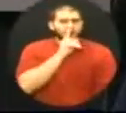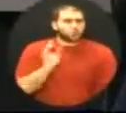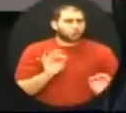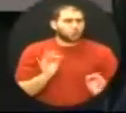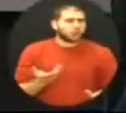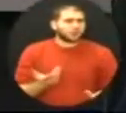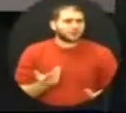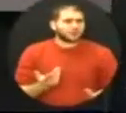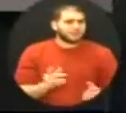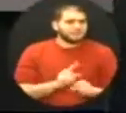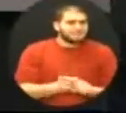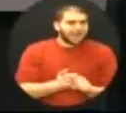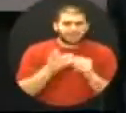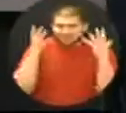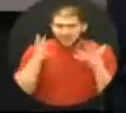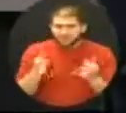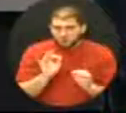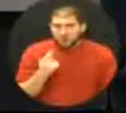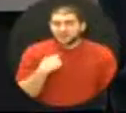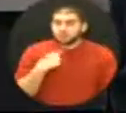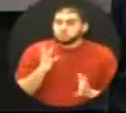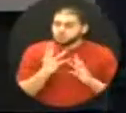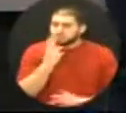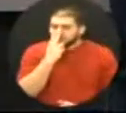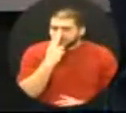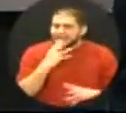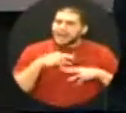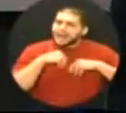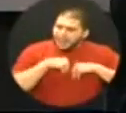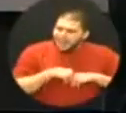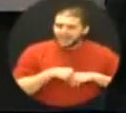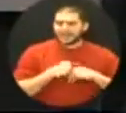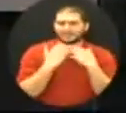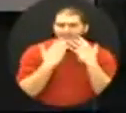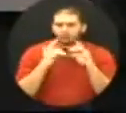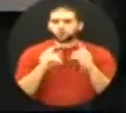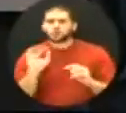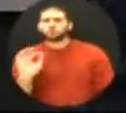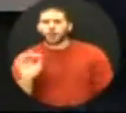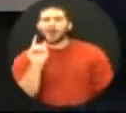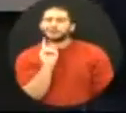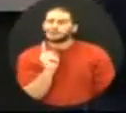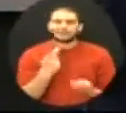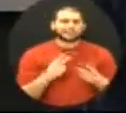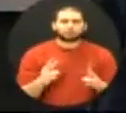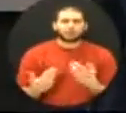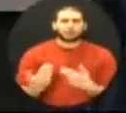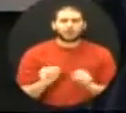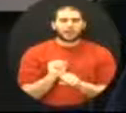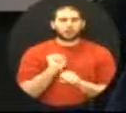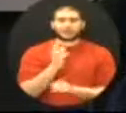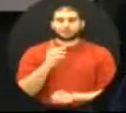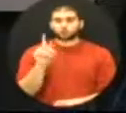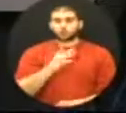שאנחנו מיד תקפנו אותו. אני נורא מנסה להכיל את הנרטיב השונה. אבל אתם לא יכולים לבוא אלינו בטענות אם זוהיר